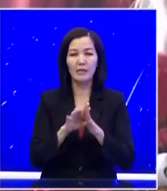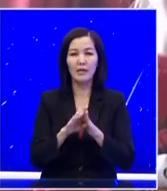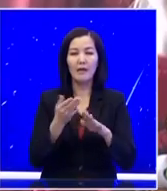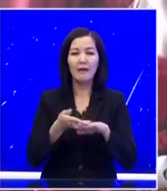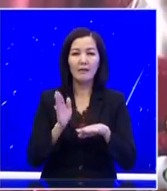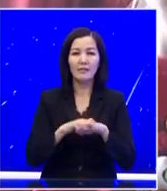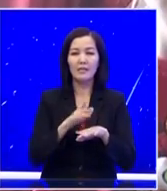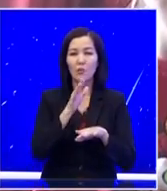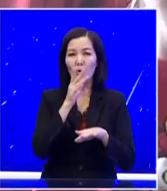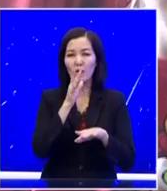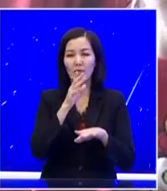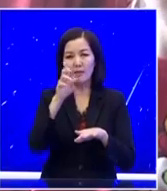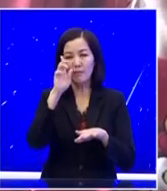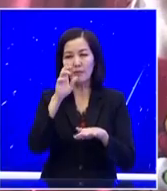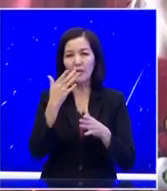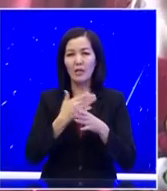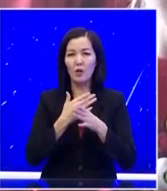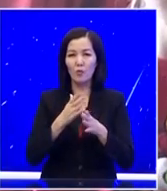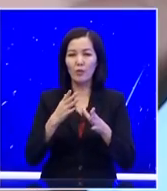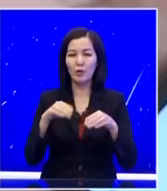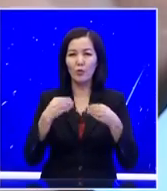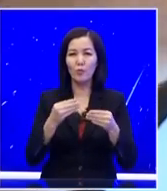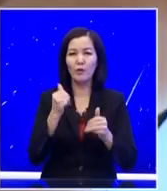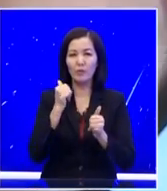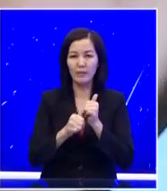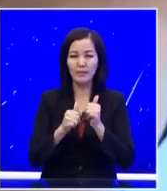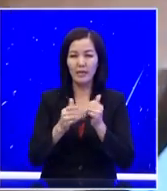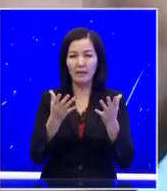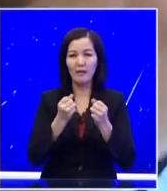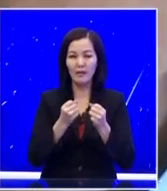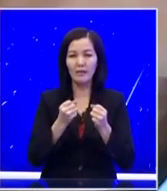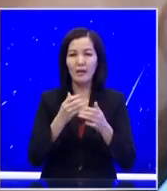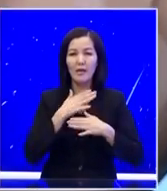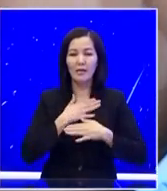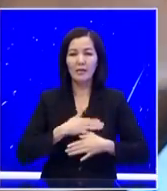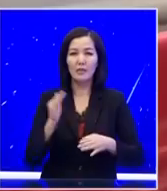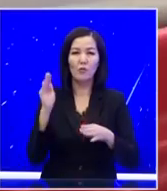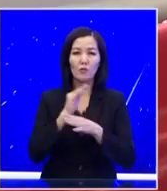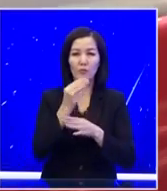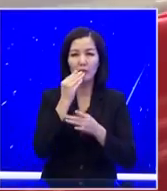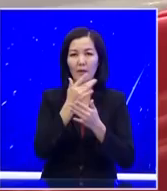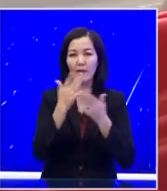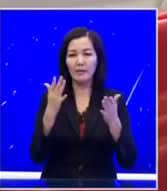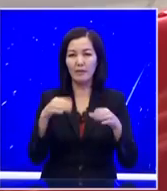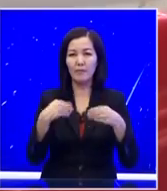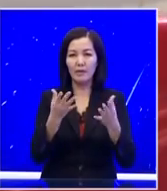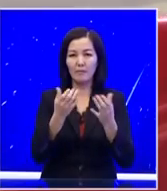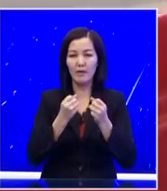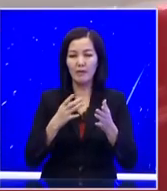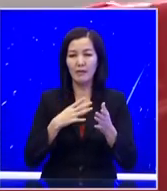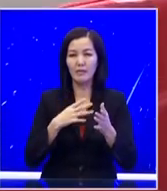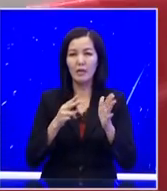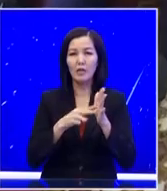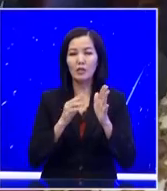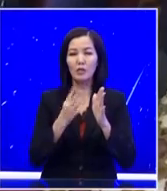таяң кезеңде мемлекет тарапынан әлеуметтік көмекті үзбей алып отырғанына риза. Тіпті қосымша азық-түлік топтамасында алдық дейді.